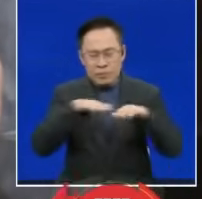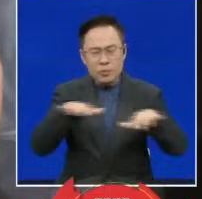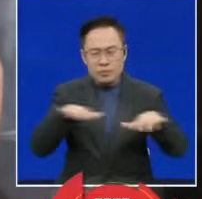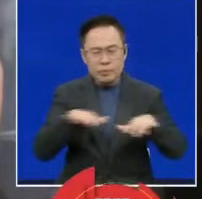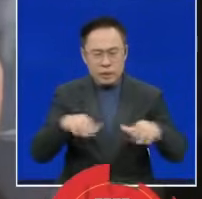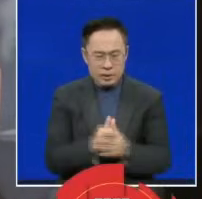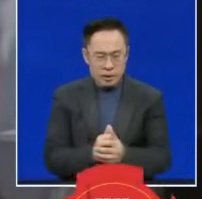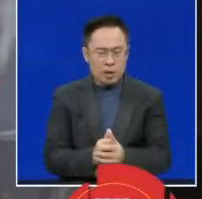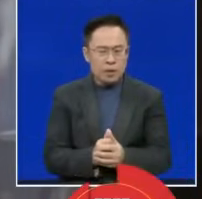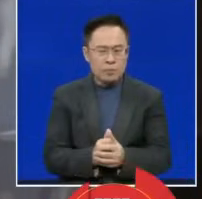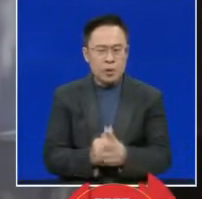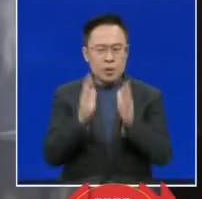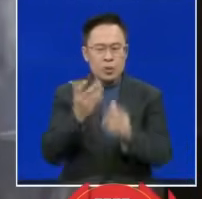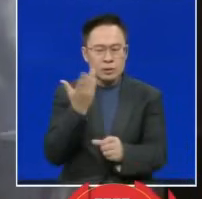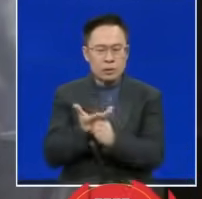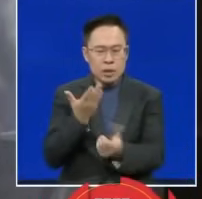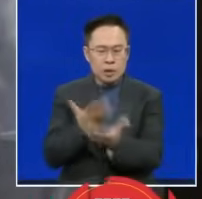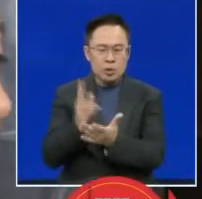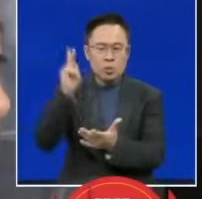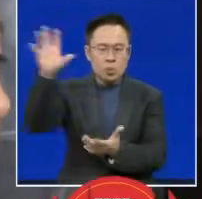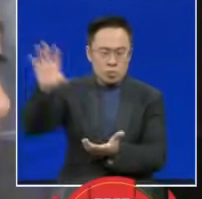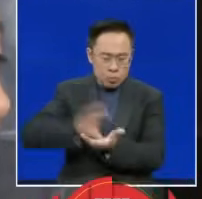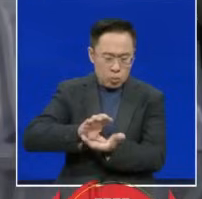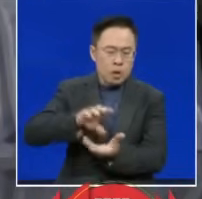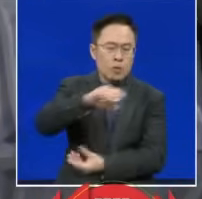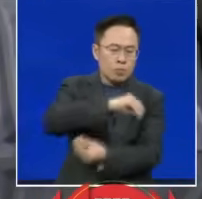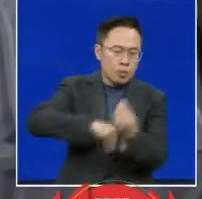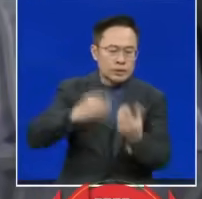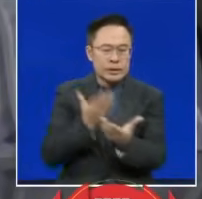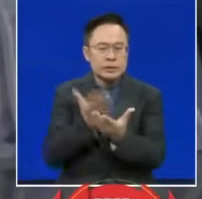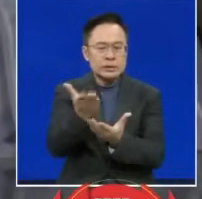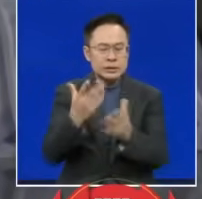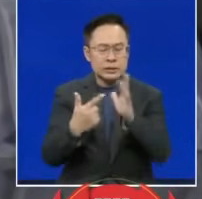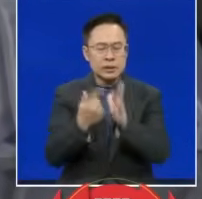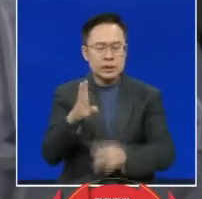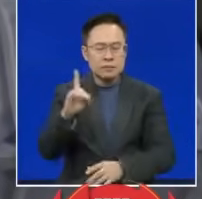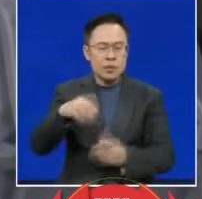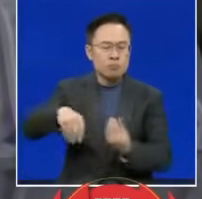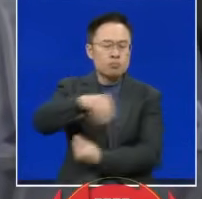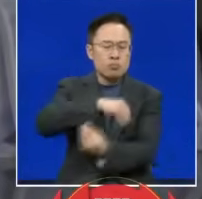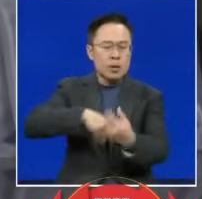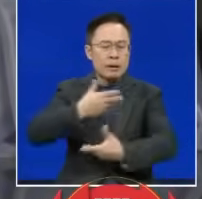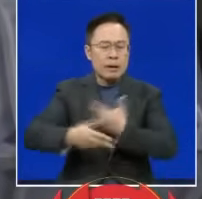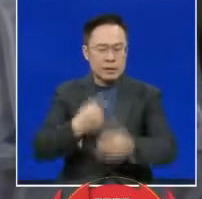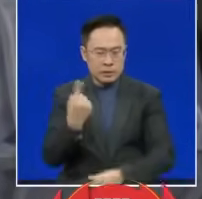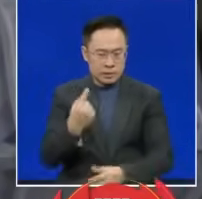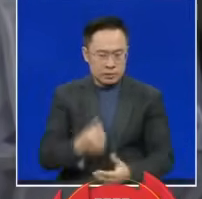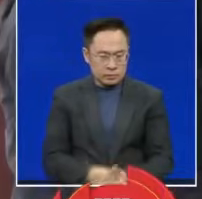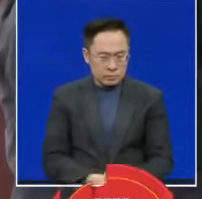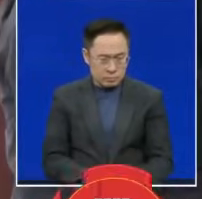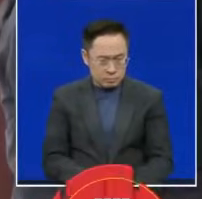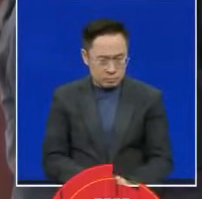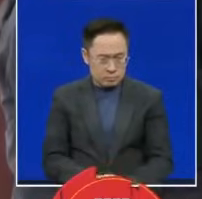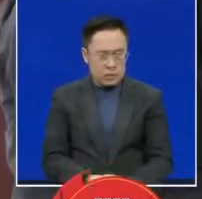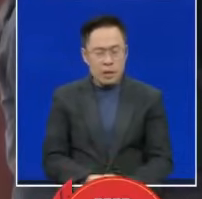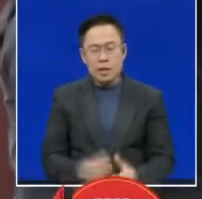ซึ่งไปกู้ยืมเงินมาเพื่อมาซื้อลอตนี้โดยเฉพาะครับอืมฮะก็เนื่องจากเอ่อตามเอกสารน่ะเป็นปลายทาง